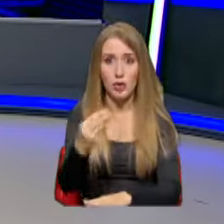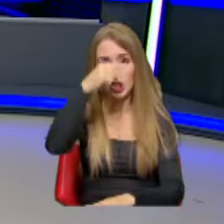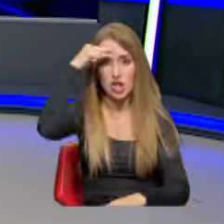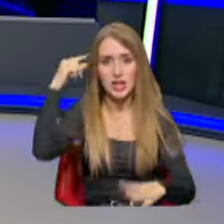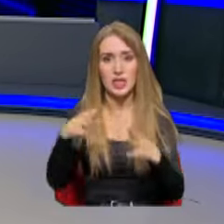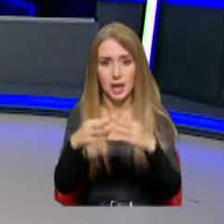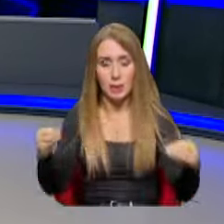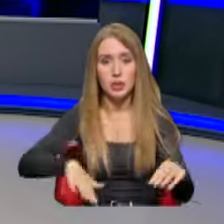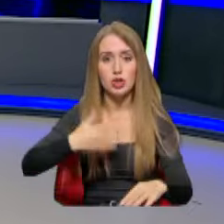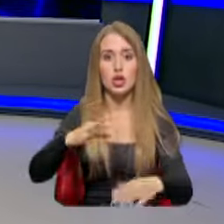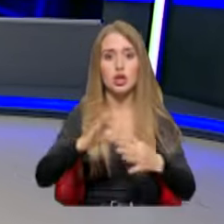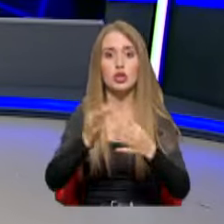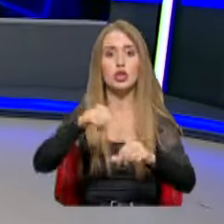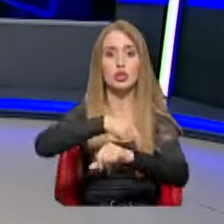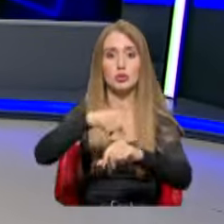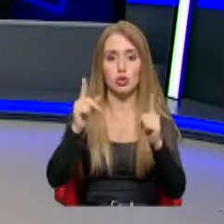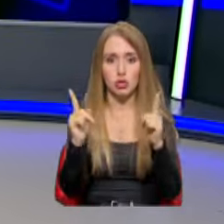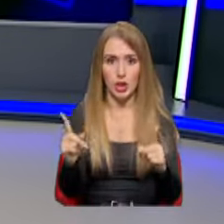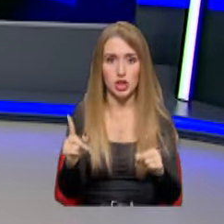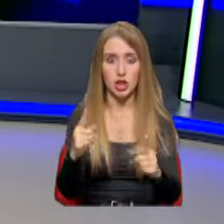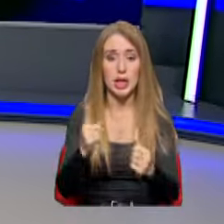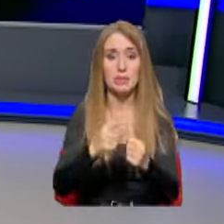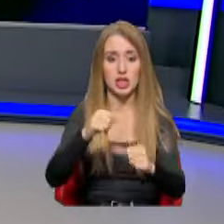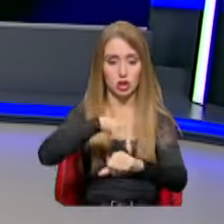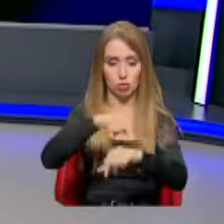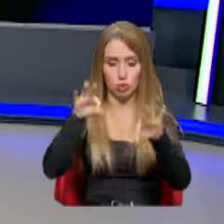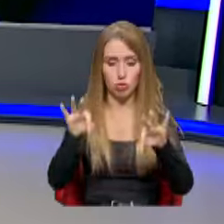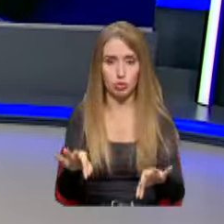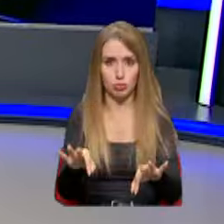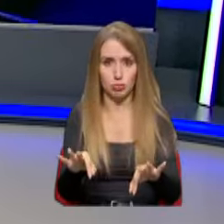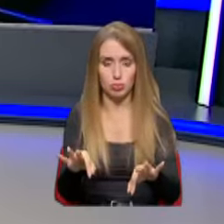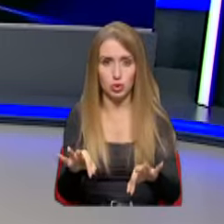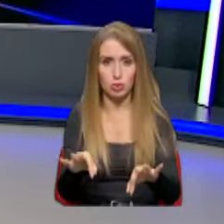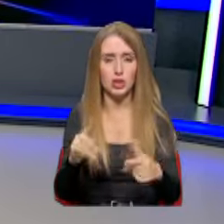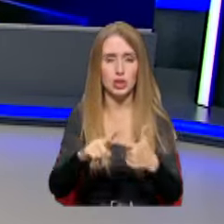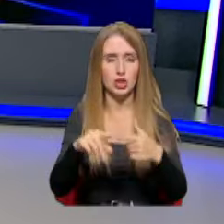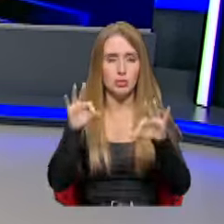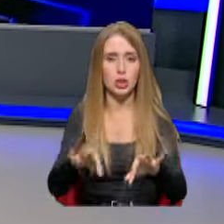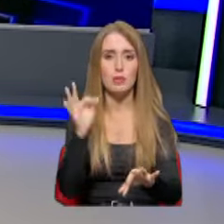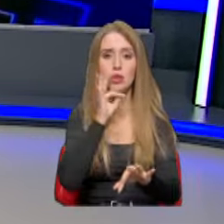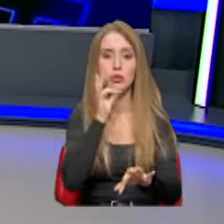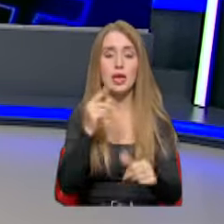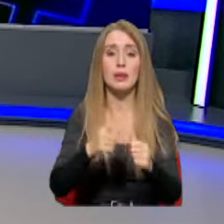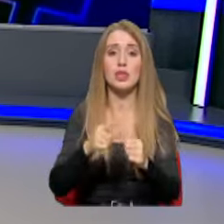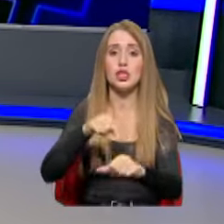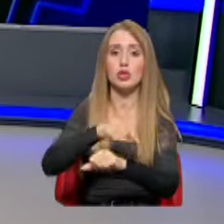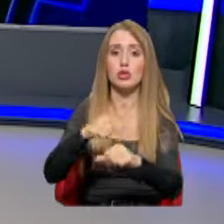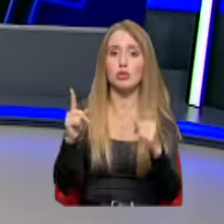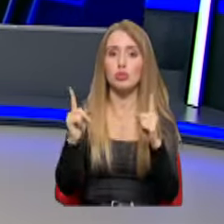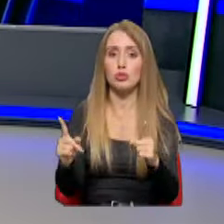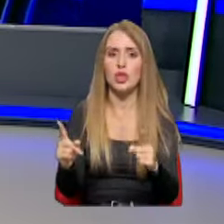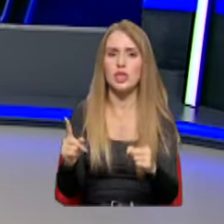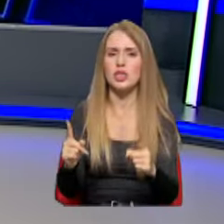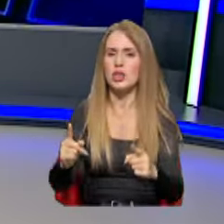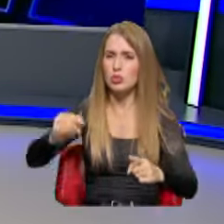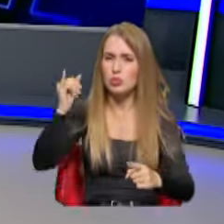sonra çözüm süreci denilen o birinci süreç, artık bu herhalde ikinciyi başlıyor, öyle anlıyoruz. O birinci süreç çok kanlı